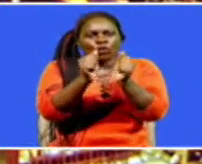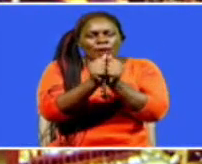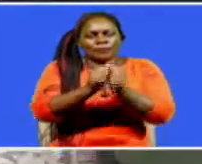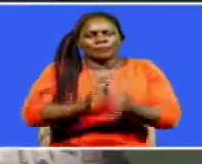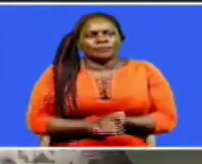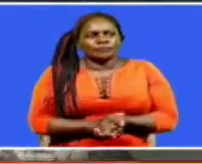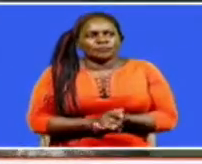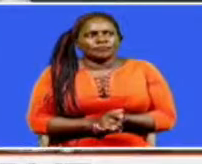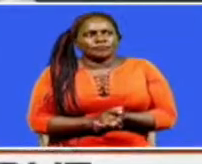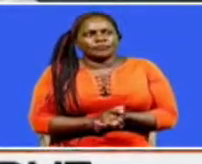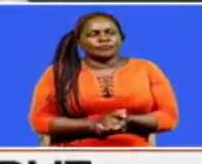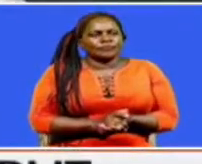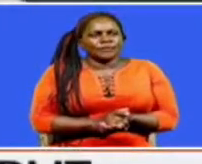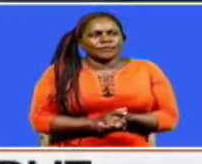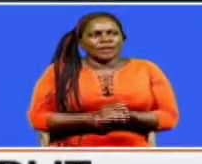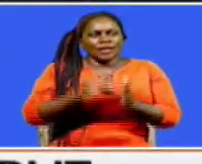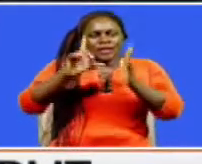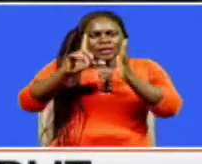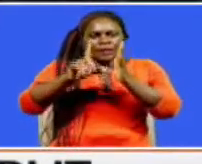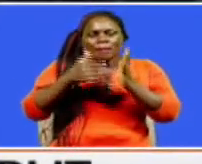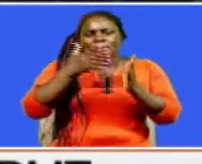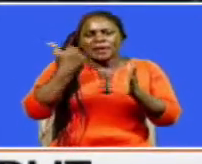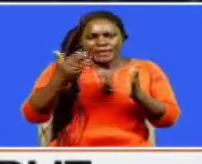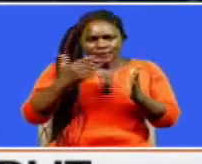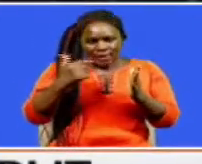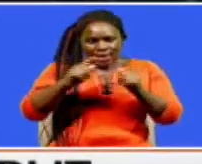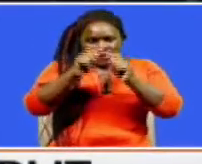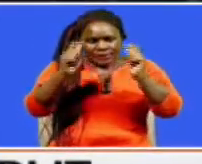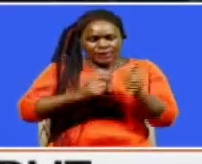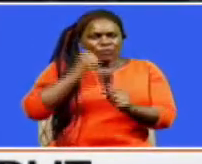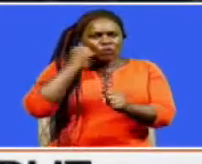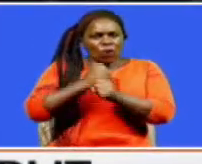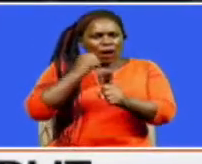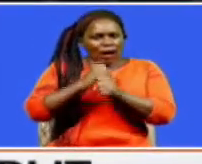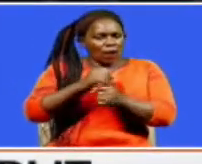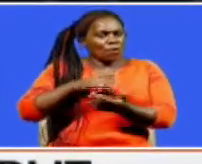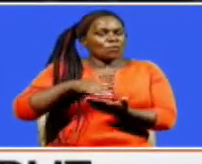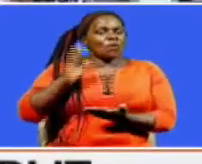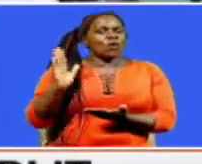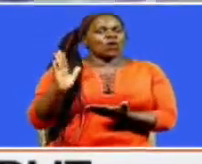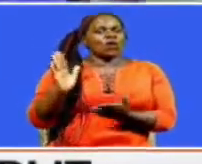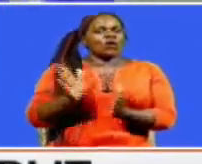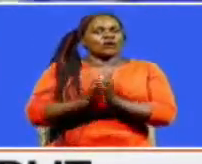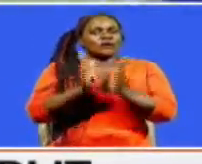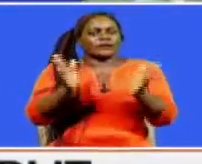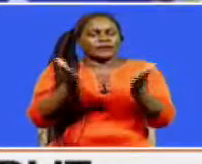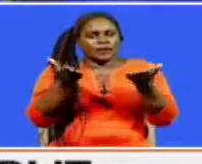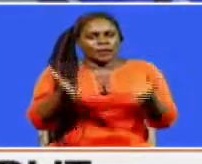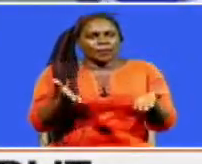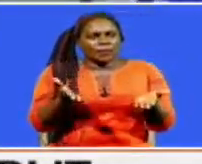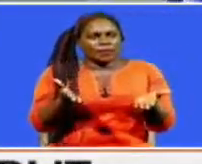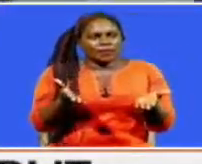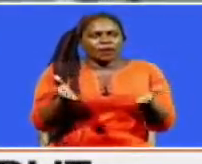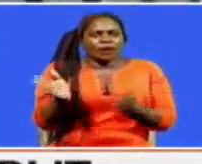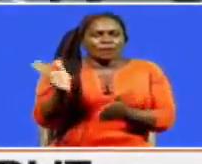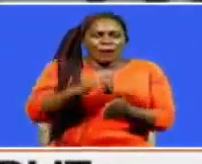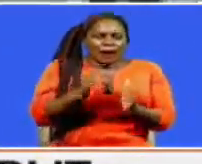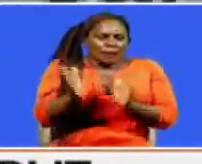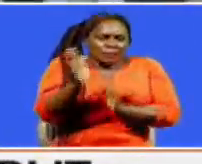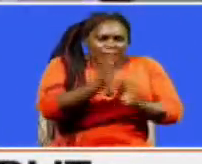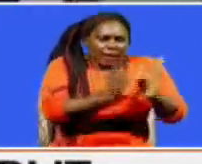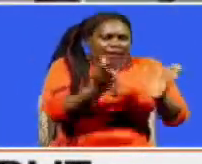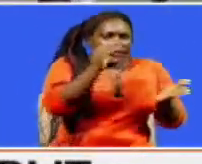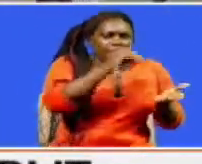Kwa far much better, imekuwa a lot of teamwork generally kwa the play today. Yeah, we had to go back to the drawing